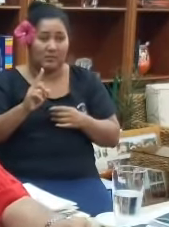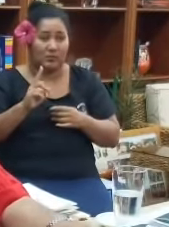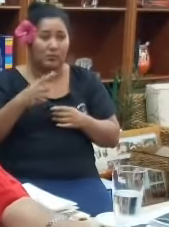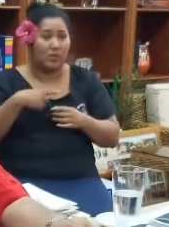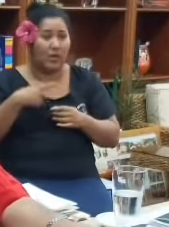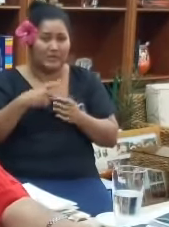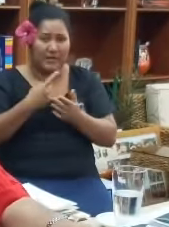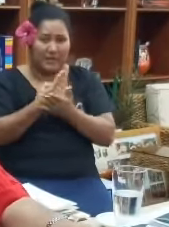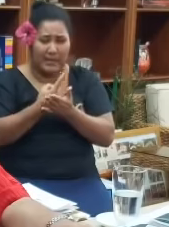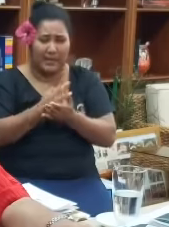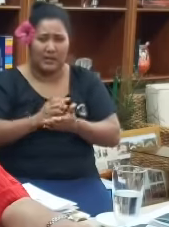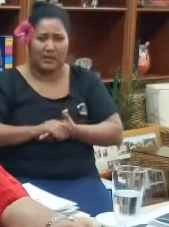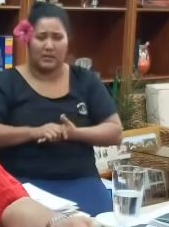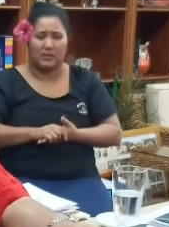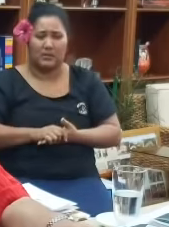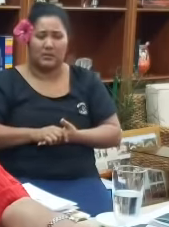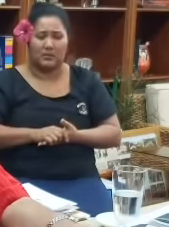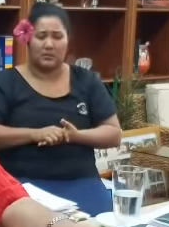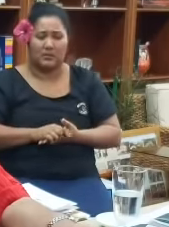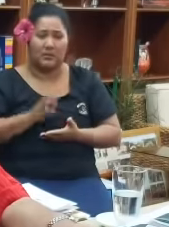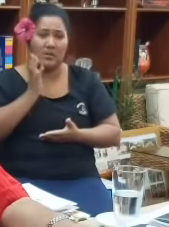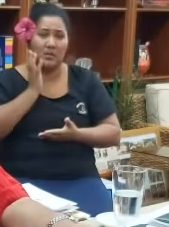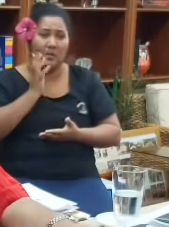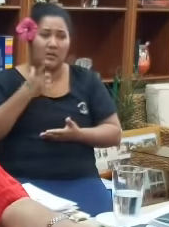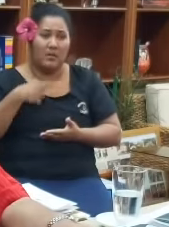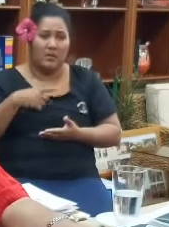nera, ua fa vai sì.